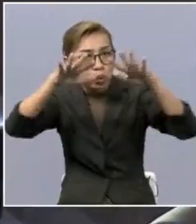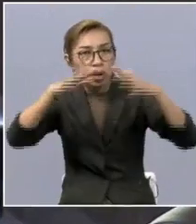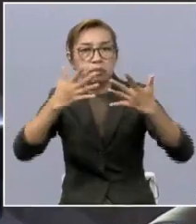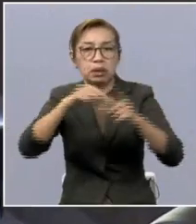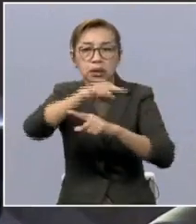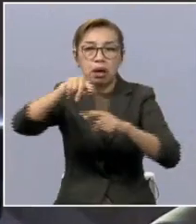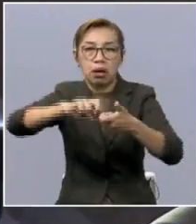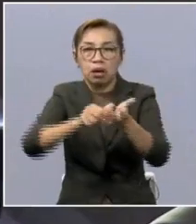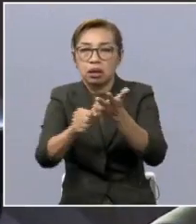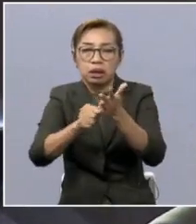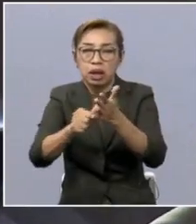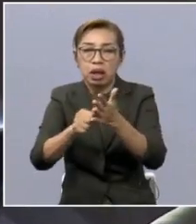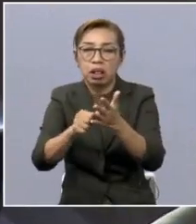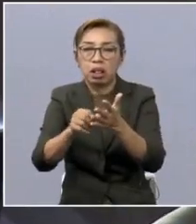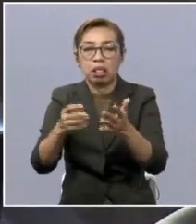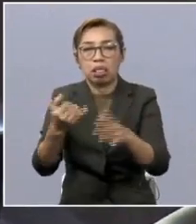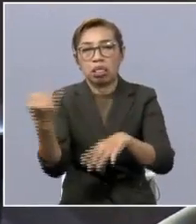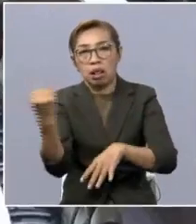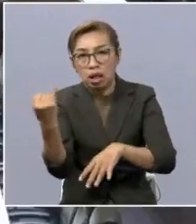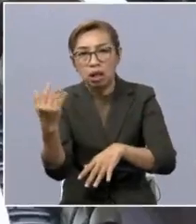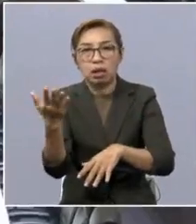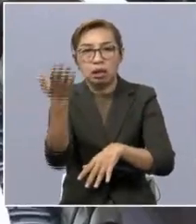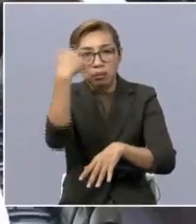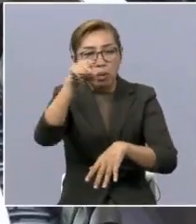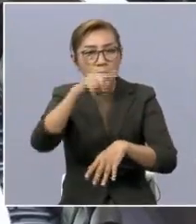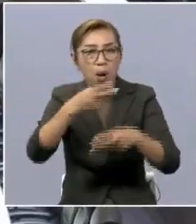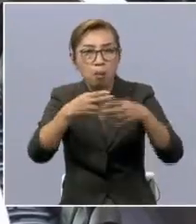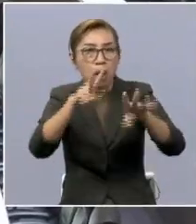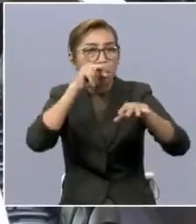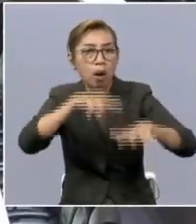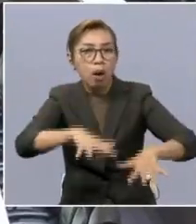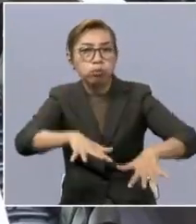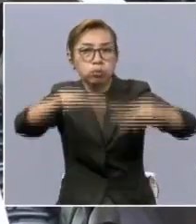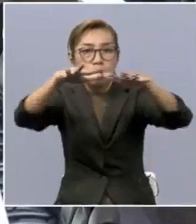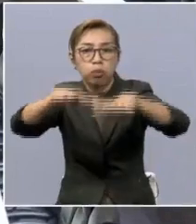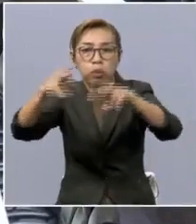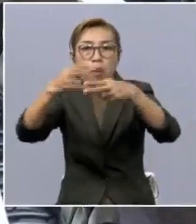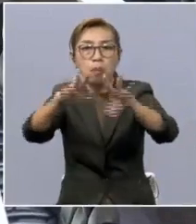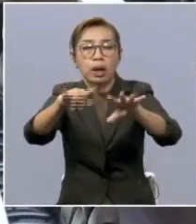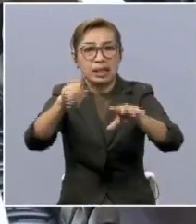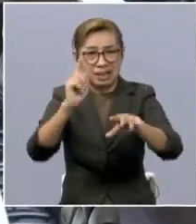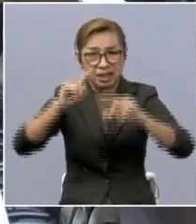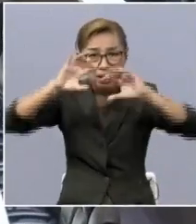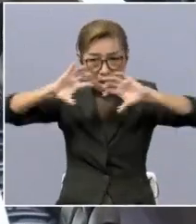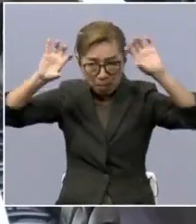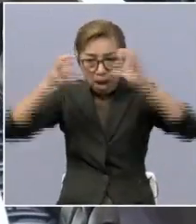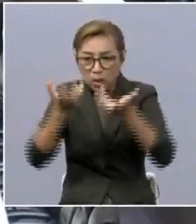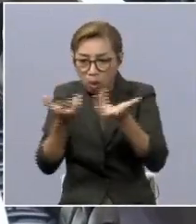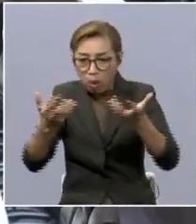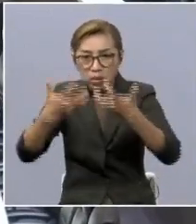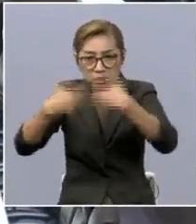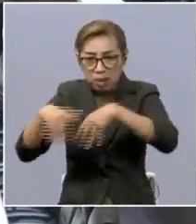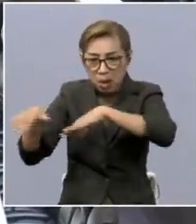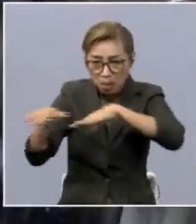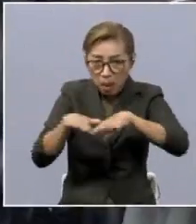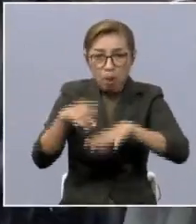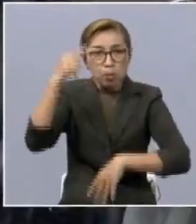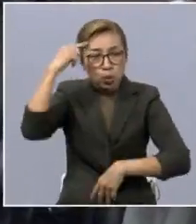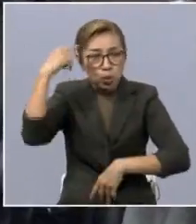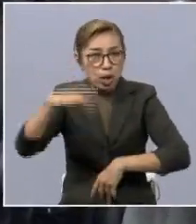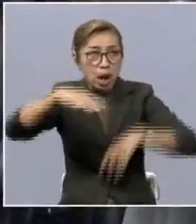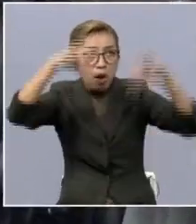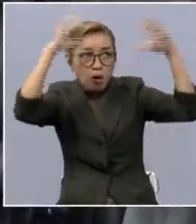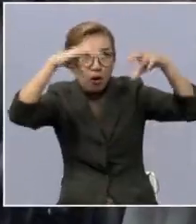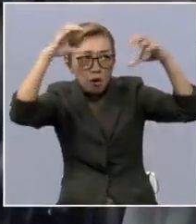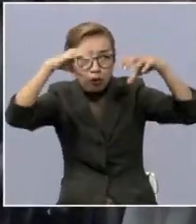ไร้ประสิทธิภาพปล่อยให้เกิดน้ำท่วมขังปริมาณสูงหลายพื้นที่ทั้งที่รัฐมีเครื่องมือที่สามารถคำนวณปริมาณน้ำฝน